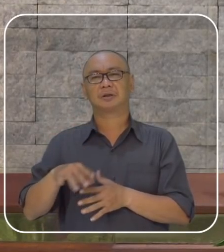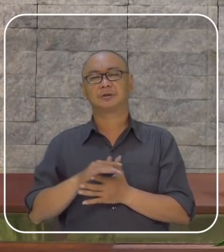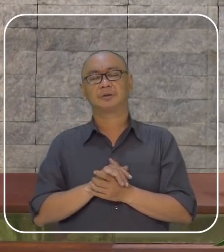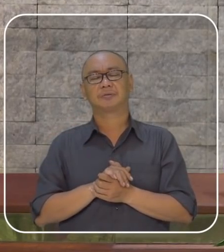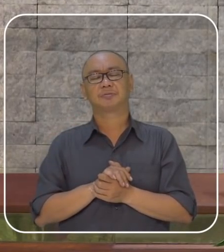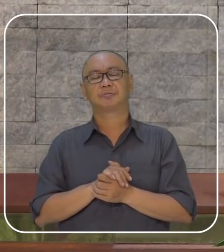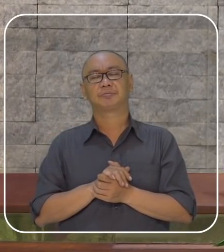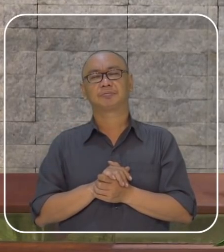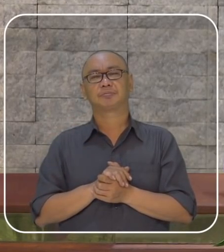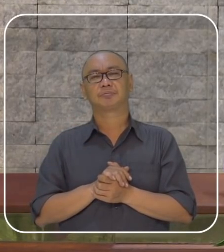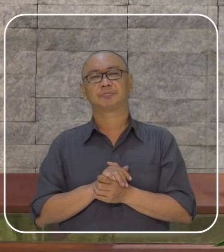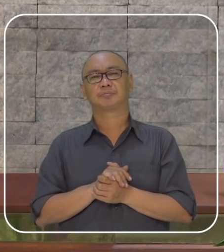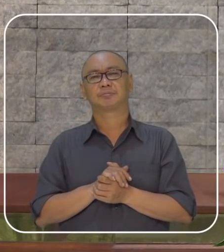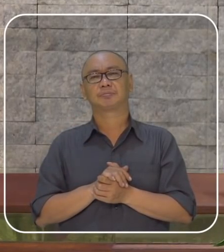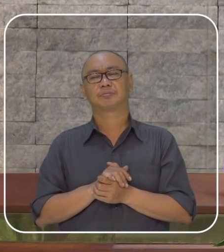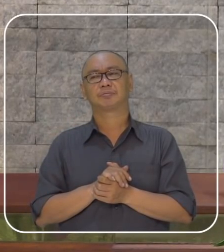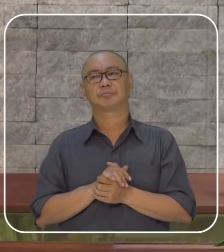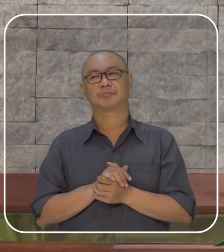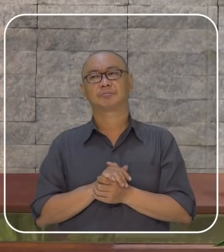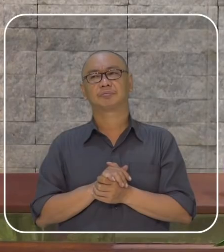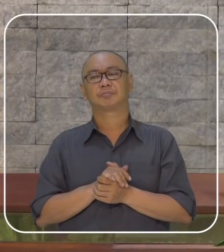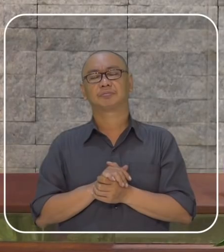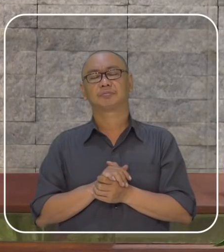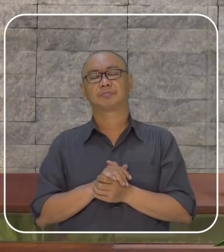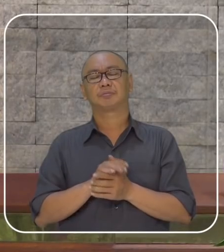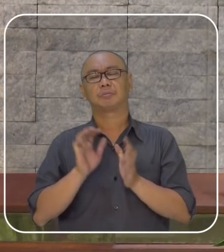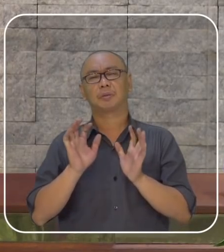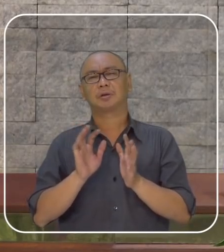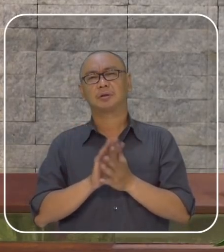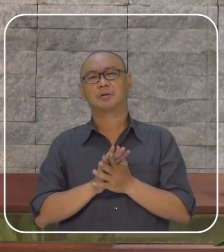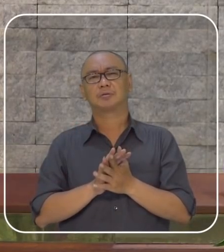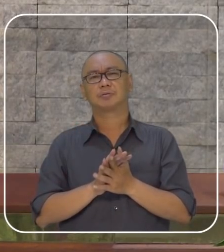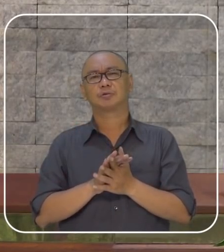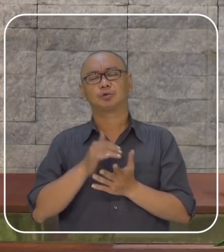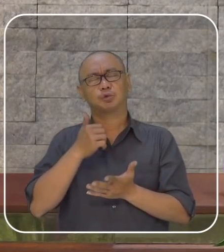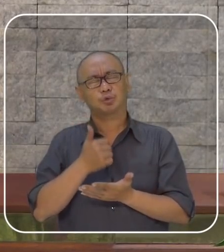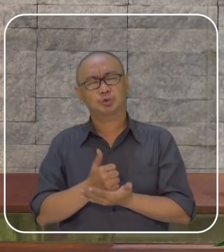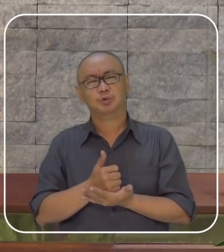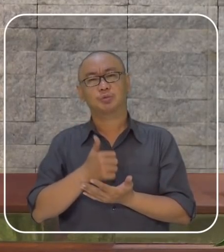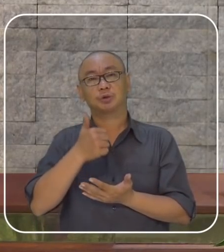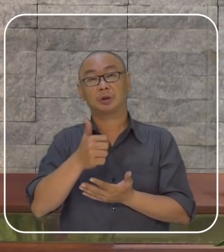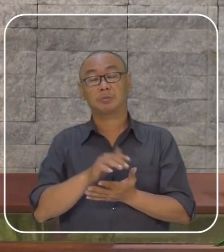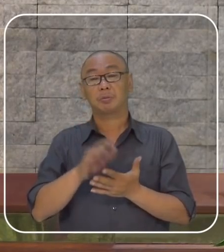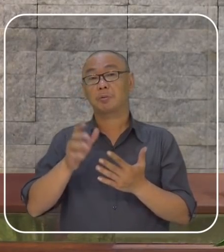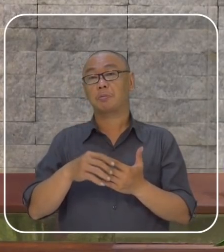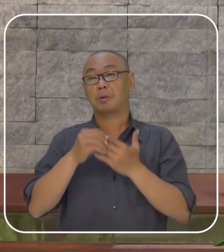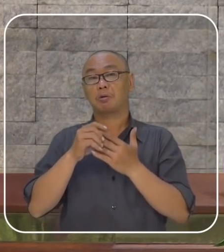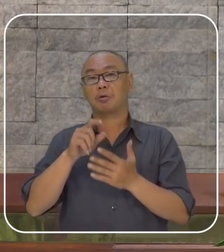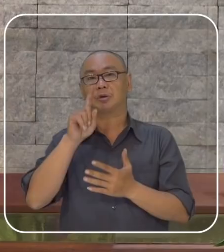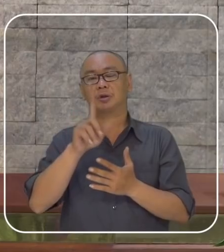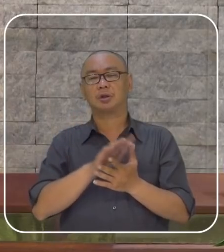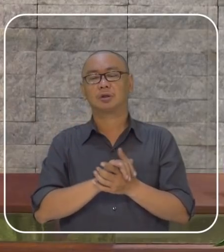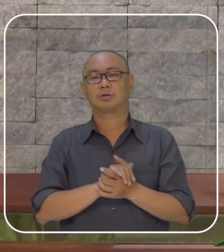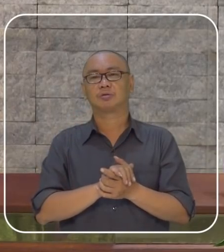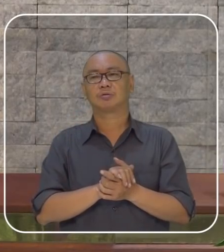akan berbuah banyak dan sungguh dapat membawa satu